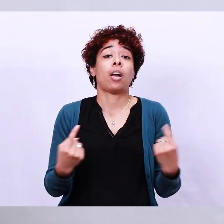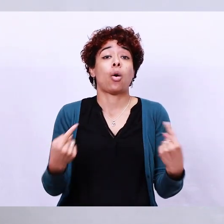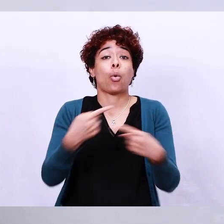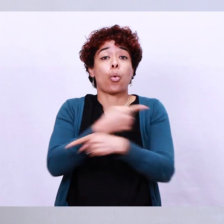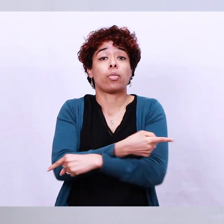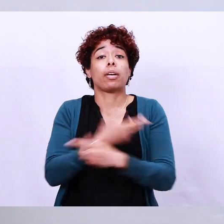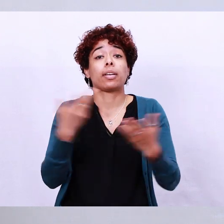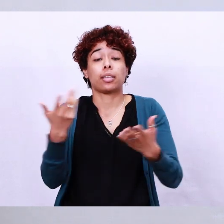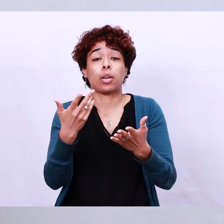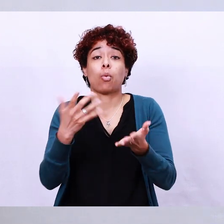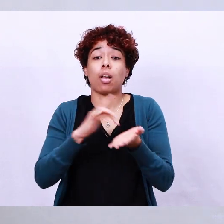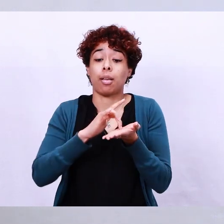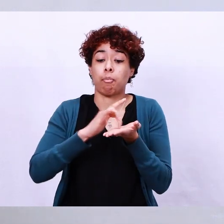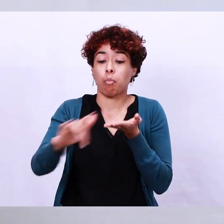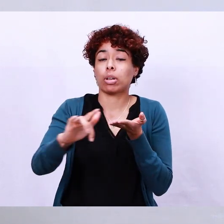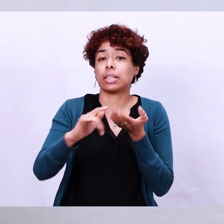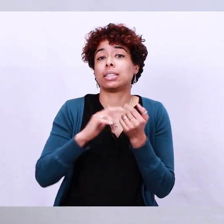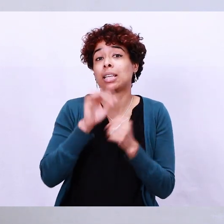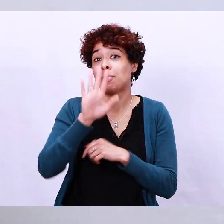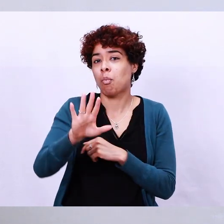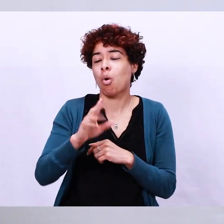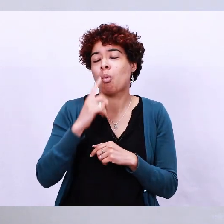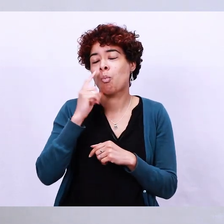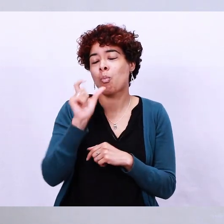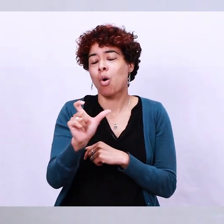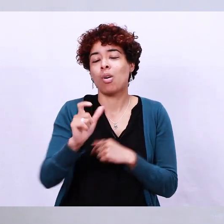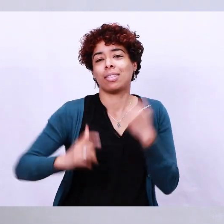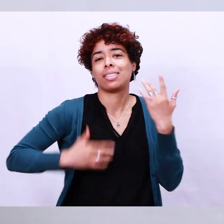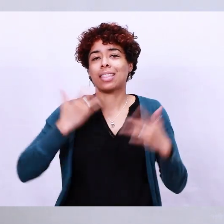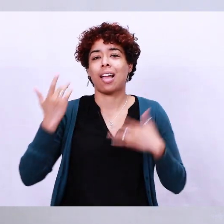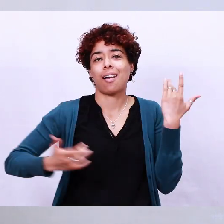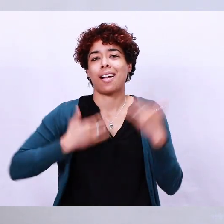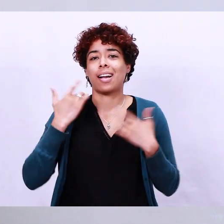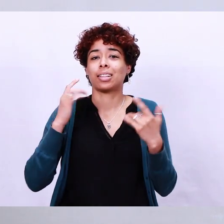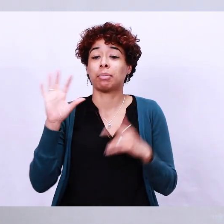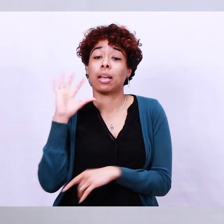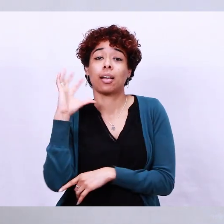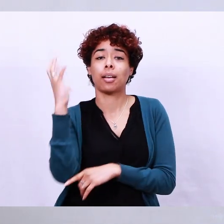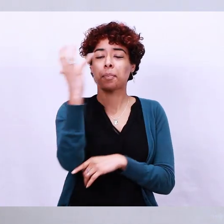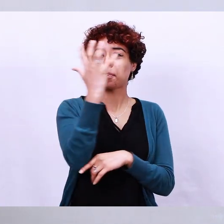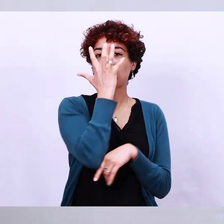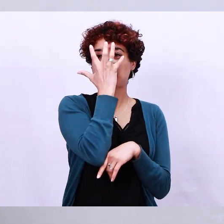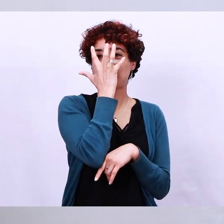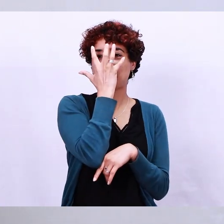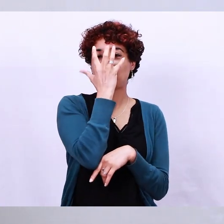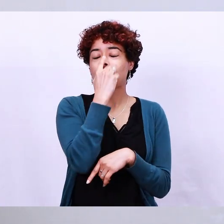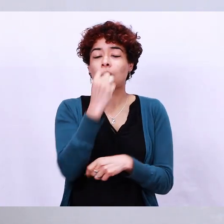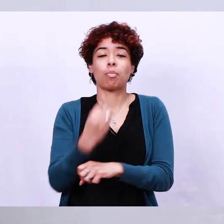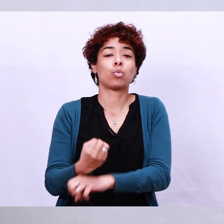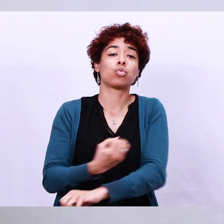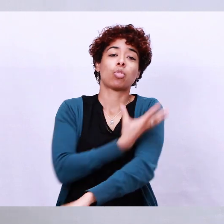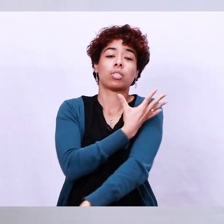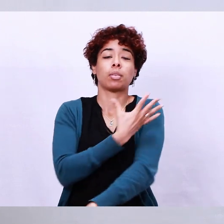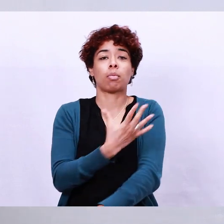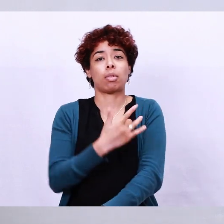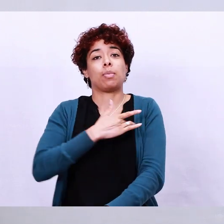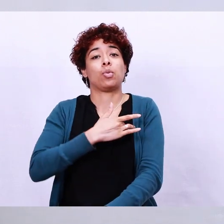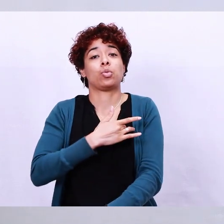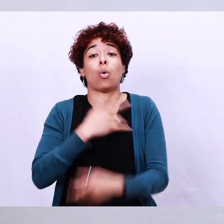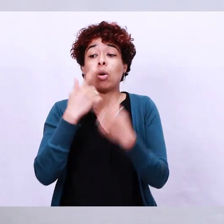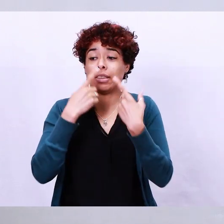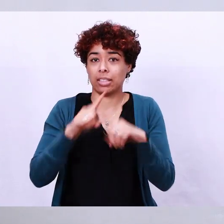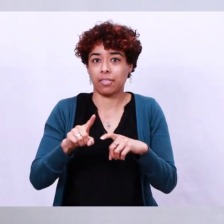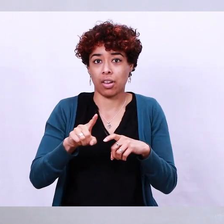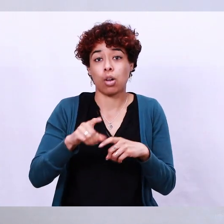C'est un terme théâtral où les gens commençaient à mettre des masques représentant un sentiment, une émotion qui est